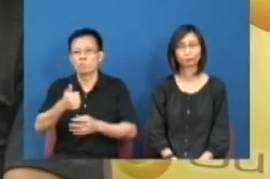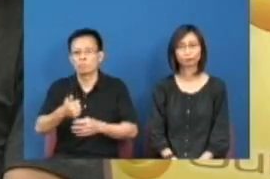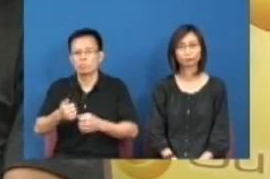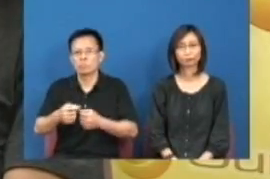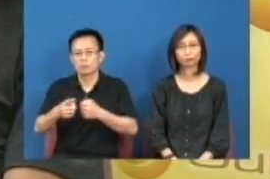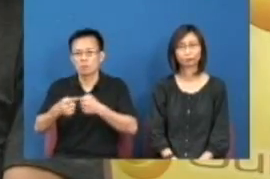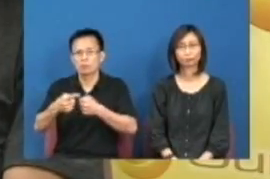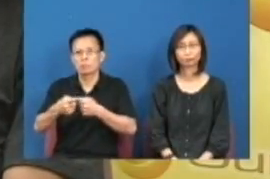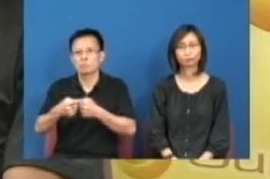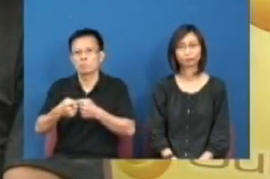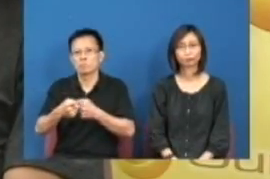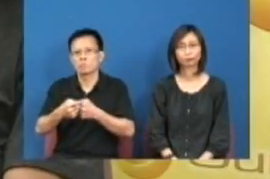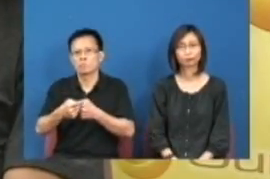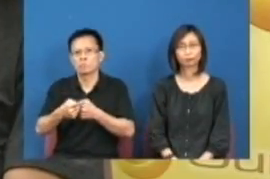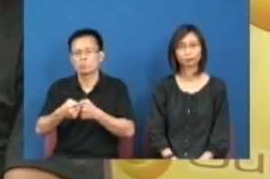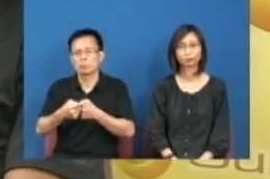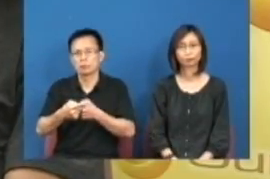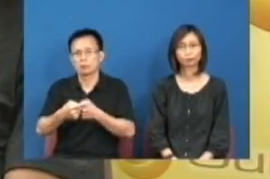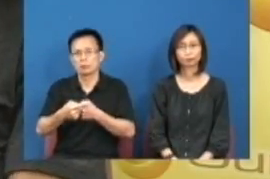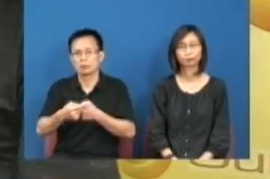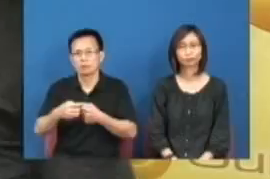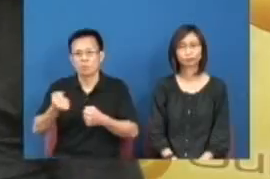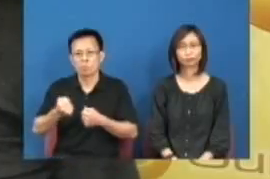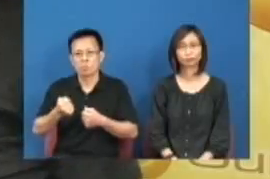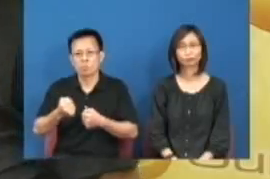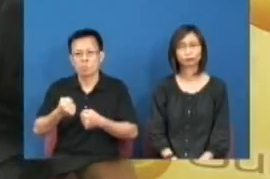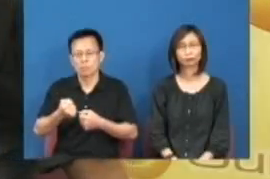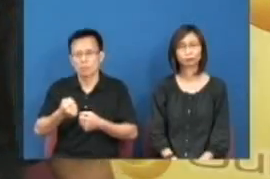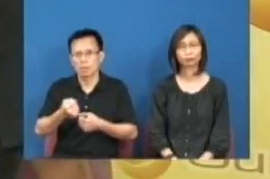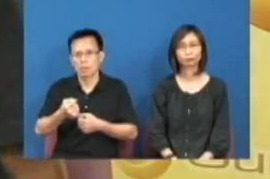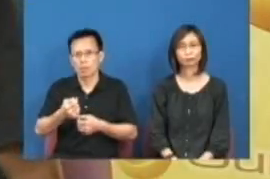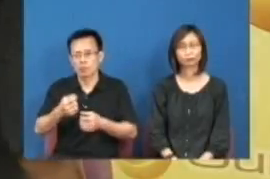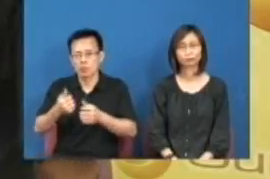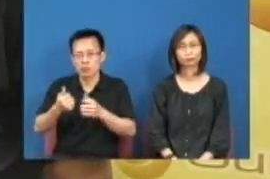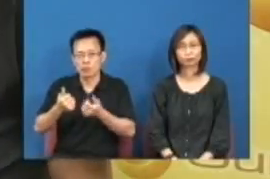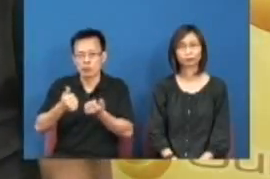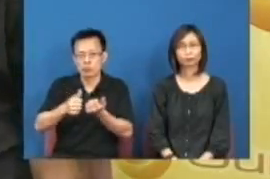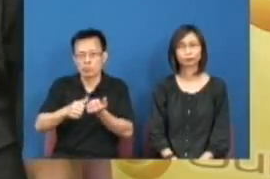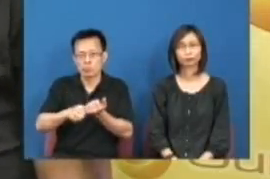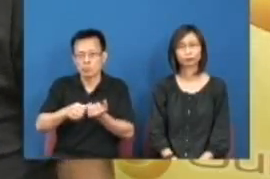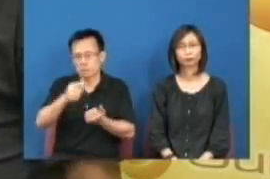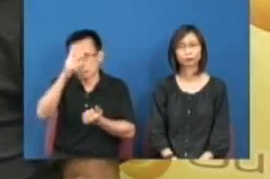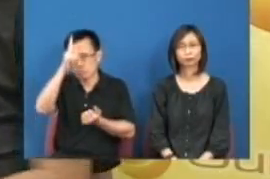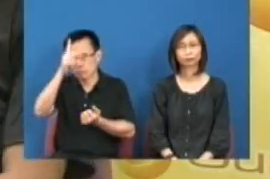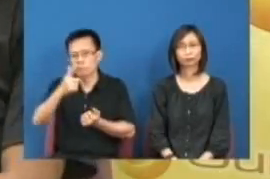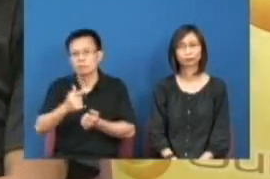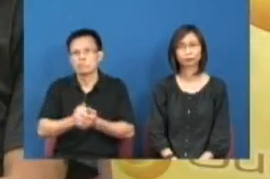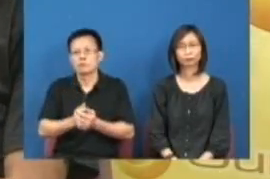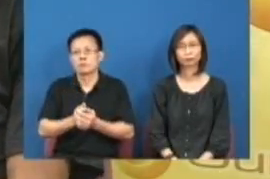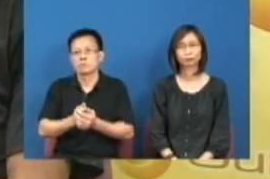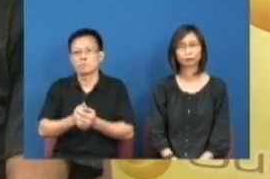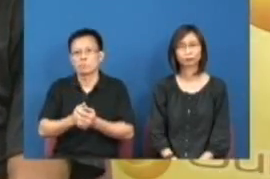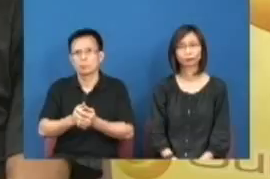就係即係用一個所謂鷹派嘅伎倆咧，就係即係